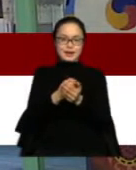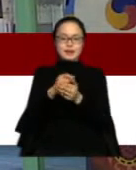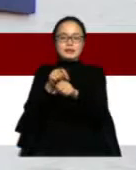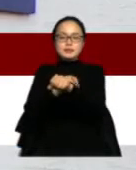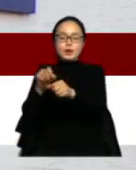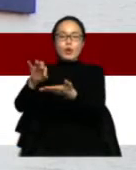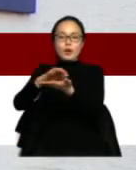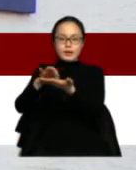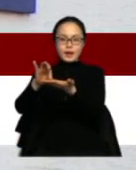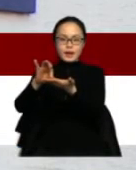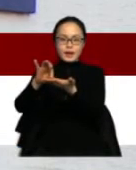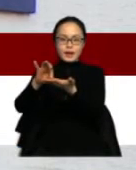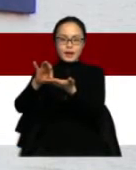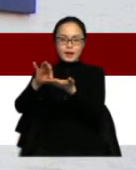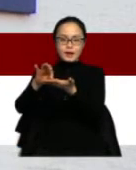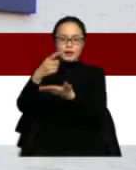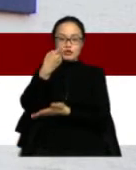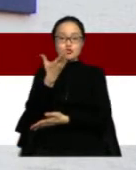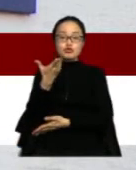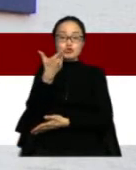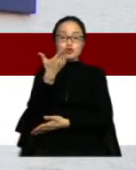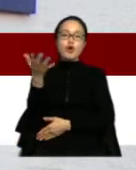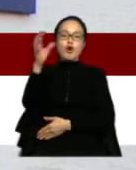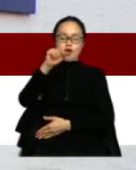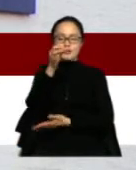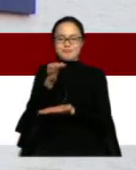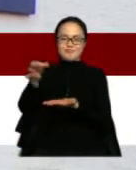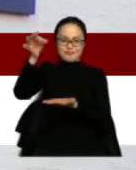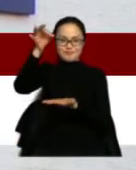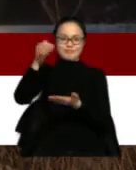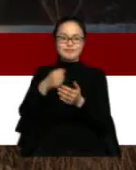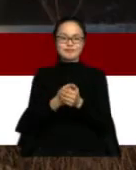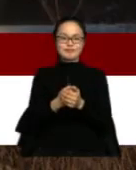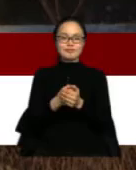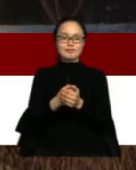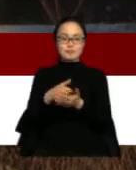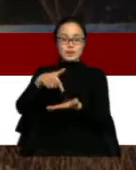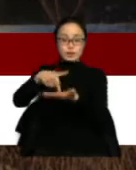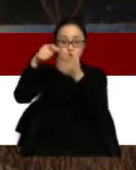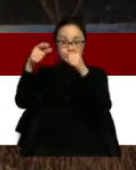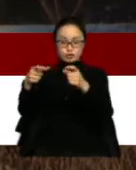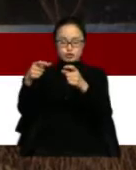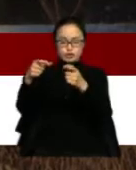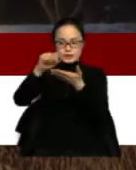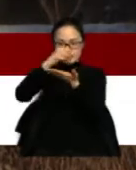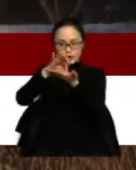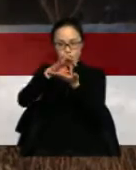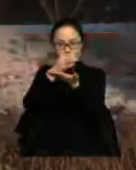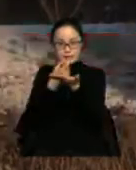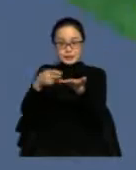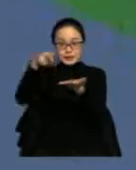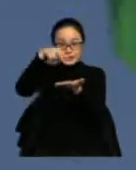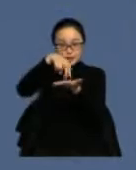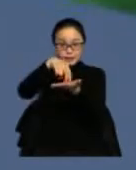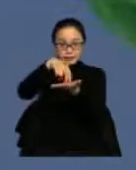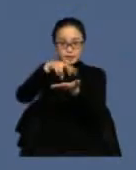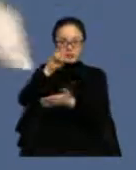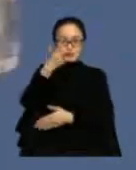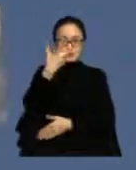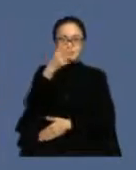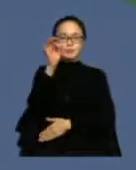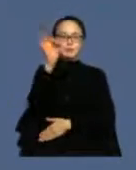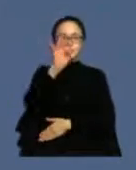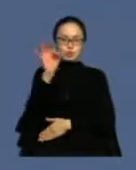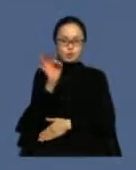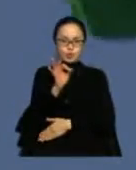5.6% 인 6억 4천만 원이 증가했습니다 광진구에 재정 살이 또는 27.0 8% 로